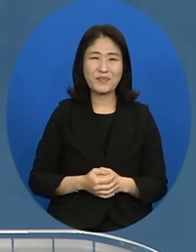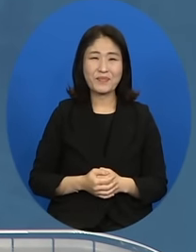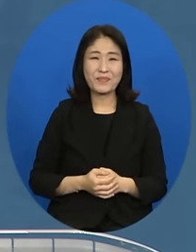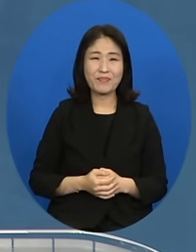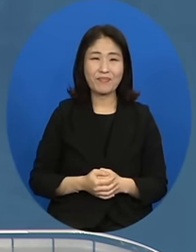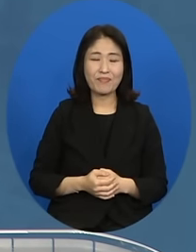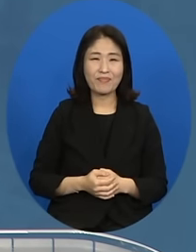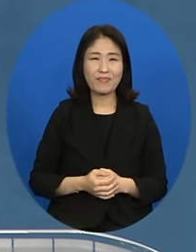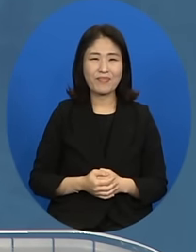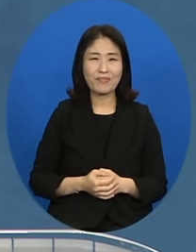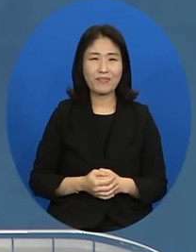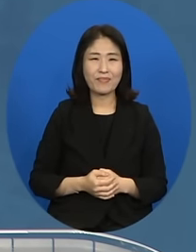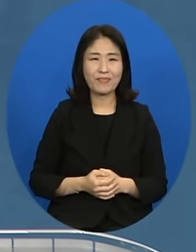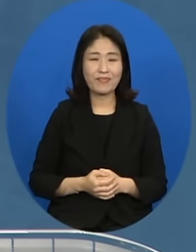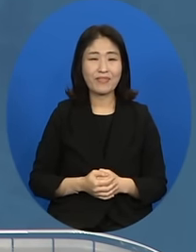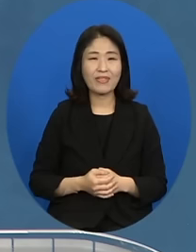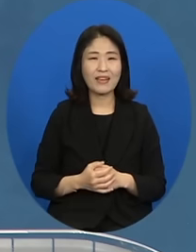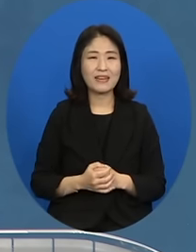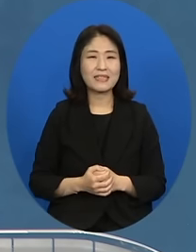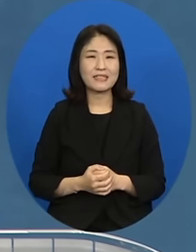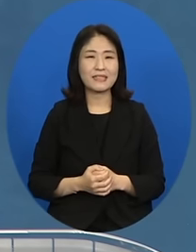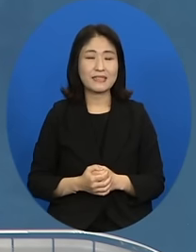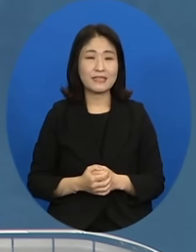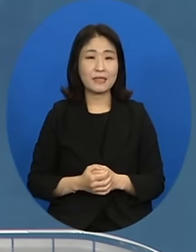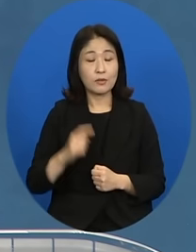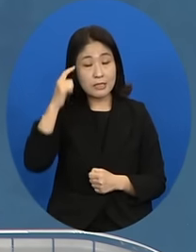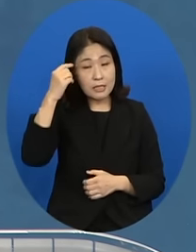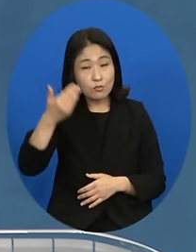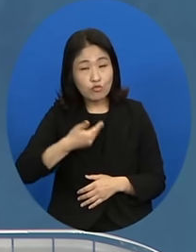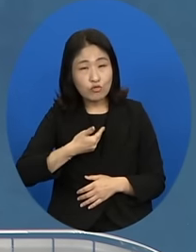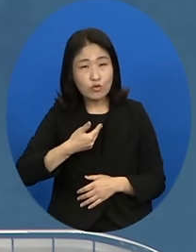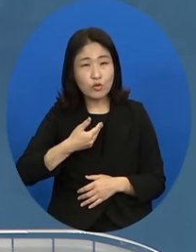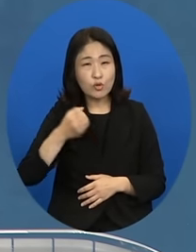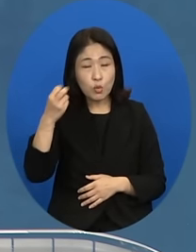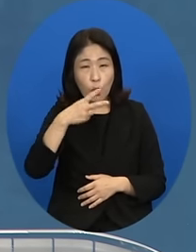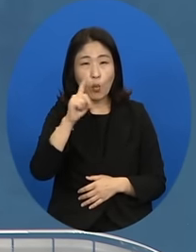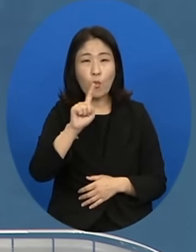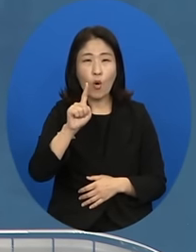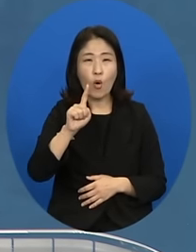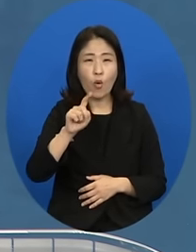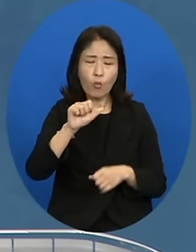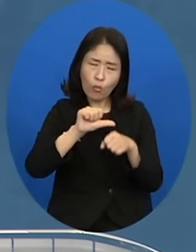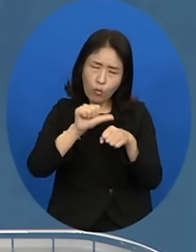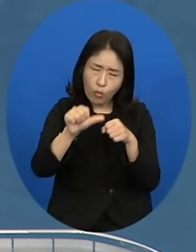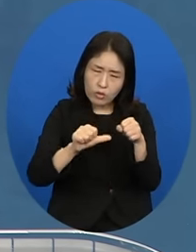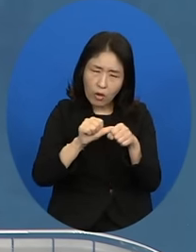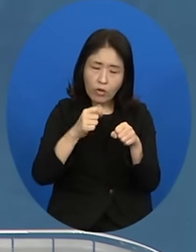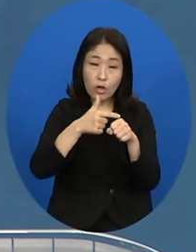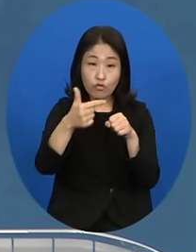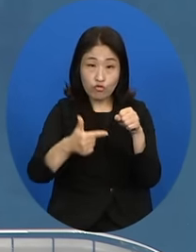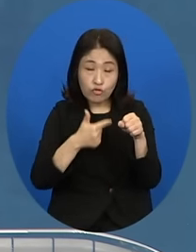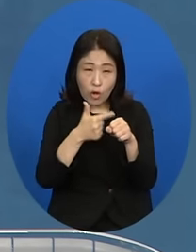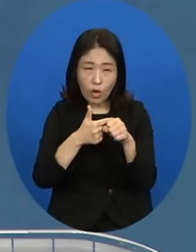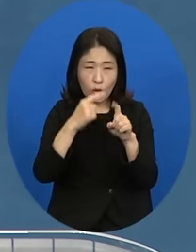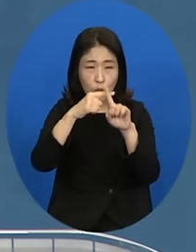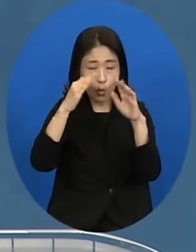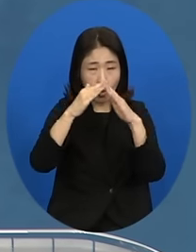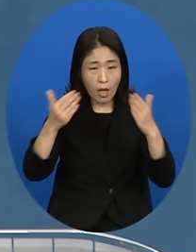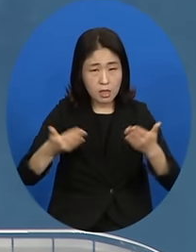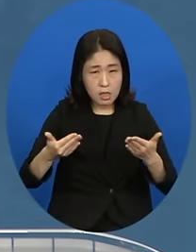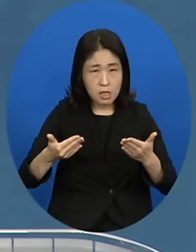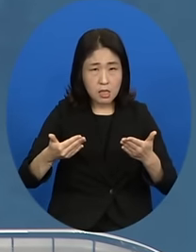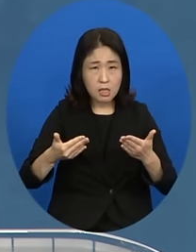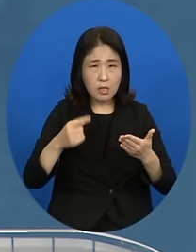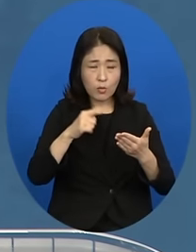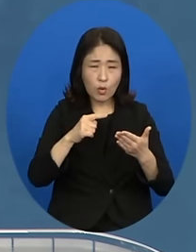그랬더니 그 목사님이 질문을 이어가셨습니다. 보통 5, 6년 교회 섬기면 배울 거 다 배우고 그리고